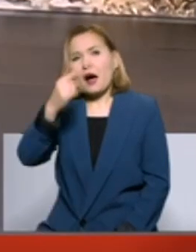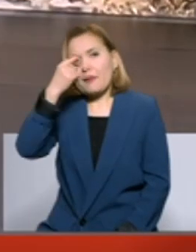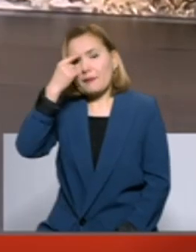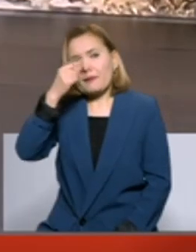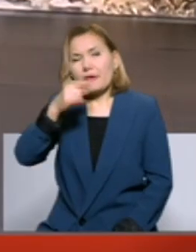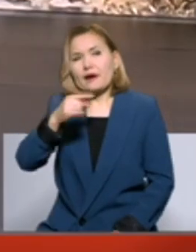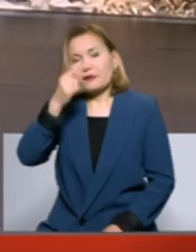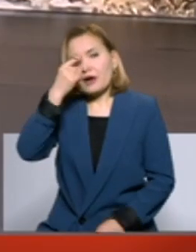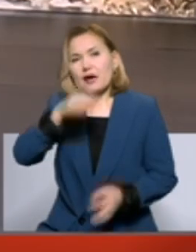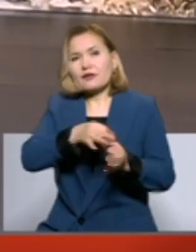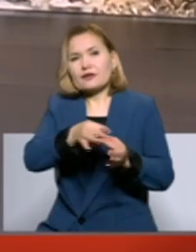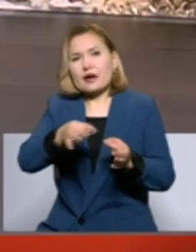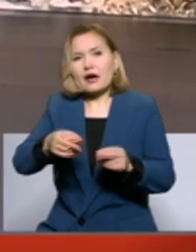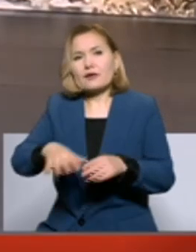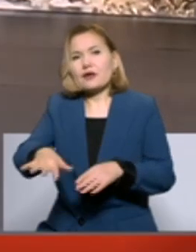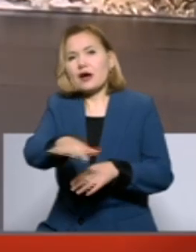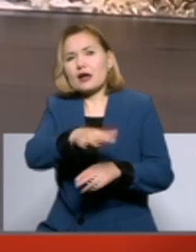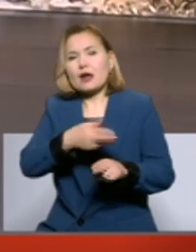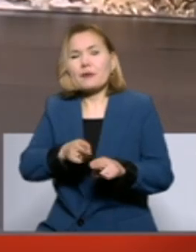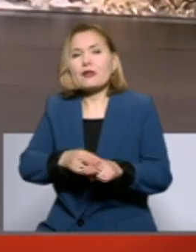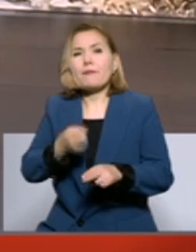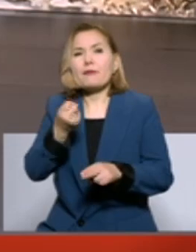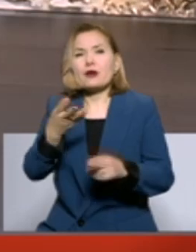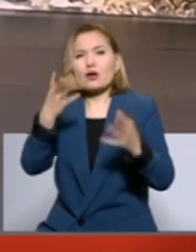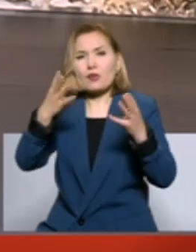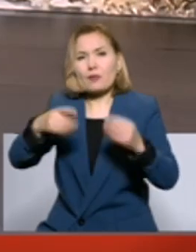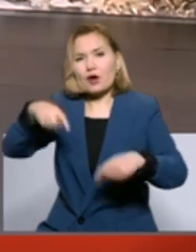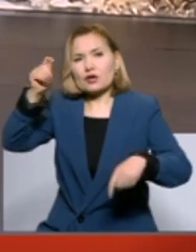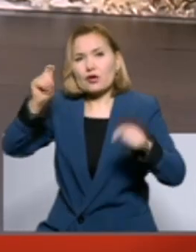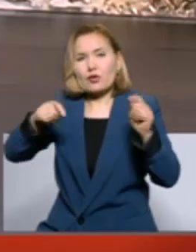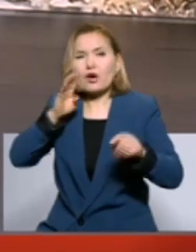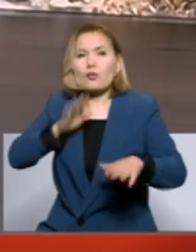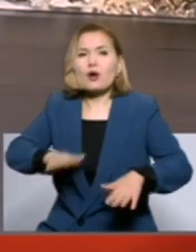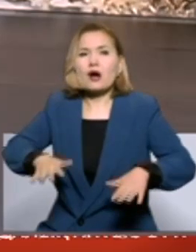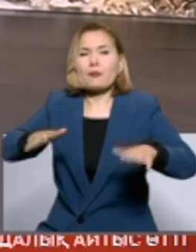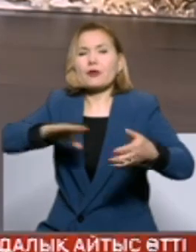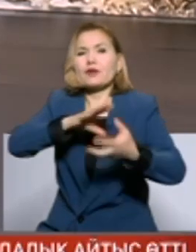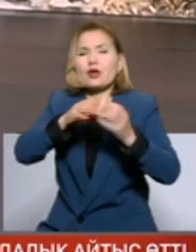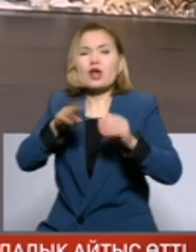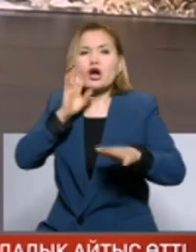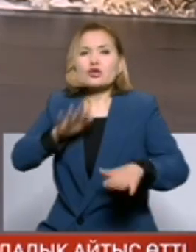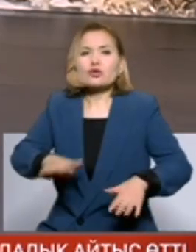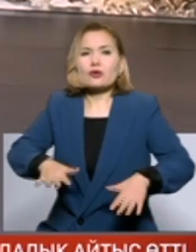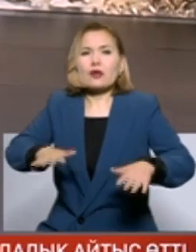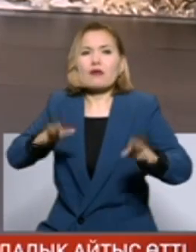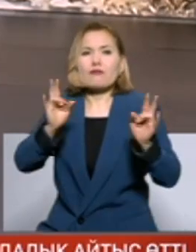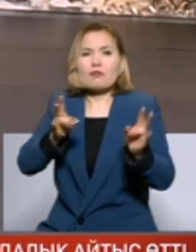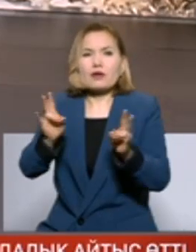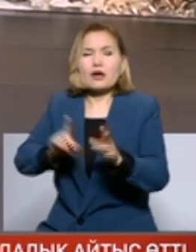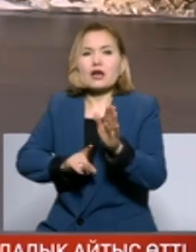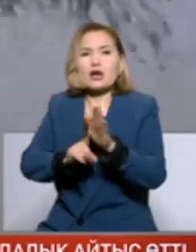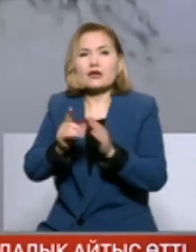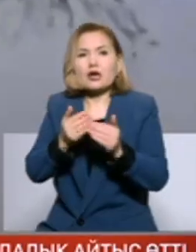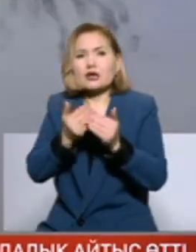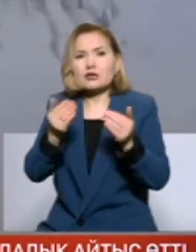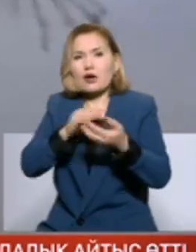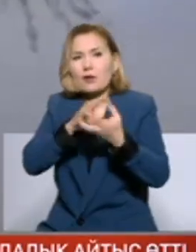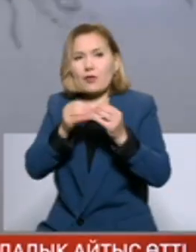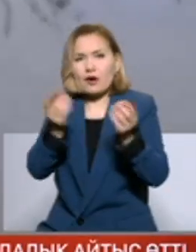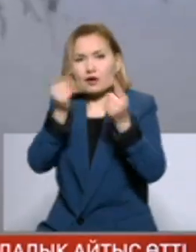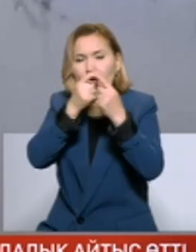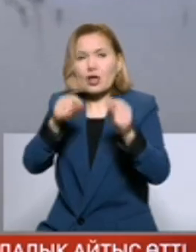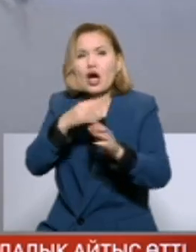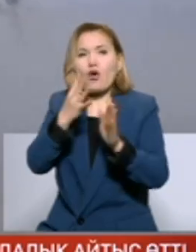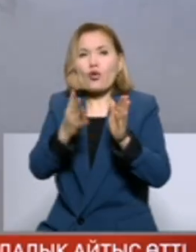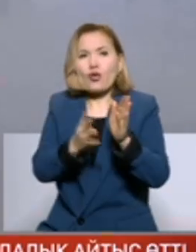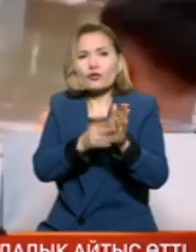Индонезияның Батыс-Суматра провинциясында болса, бірнеше күн бойы төпелеп жауған жаңбырдан су тасқыны басталды. Соңғы мәліметке қарағанда 19